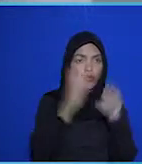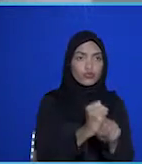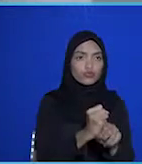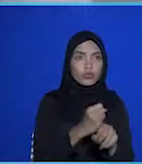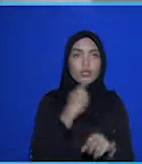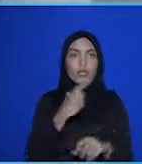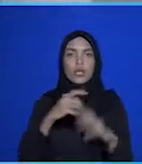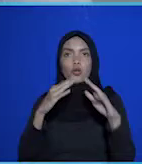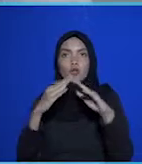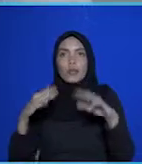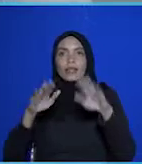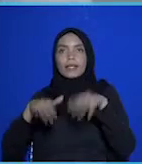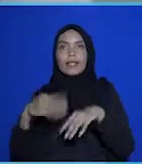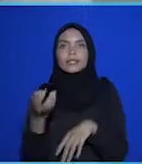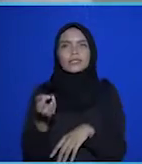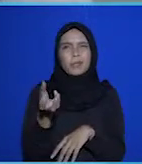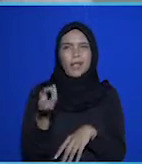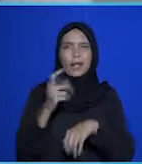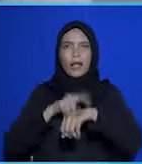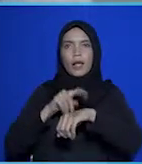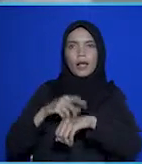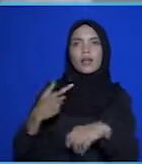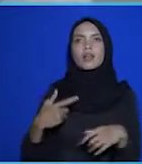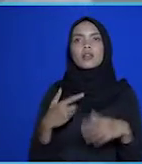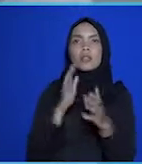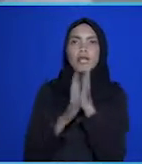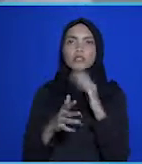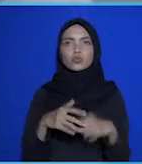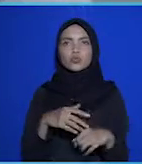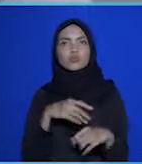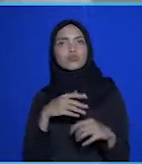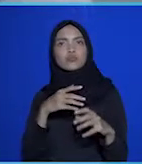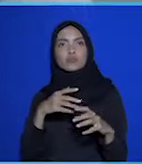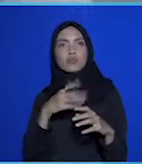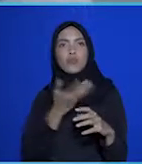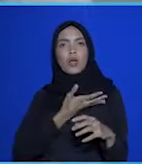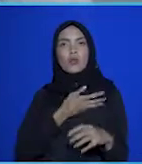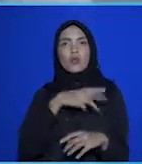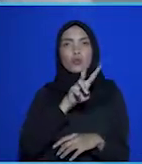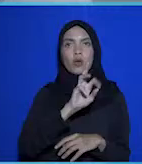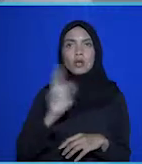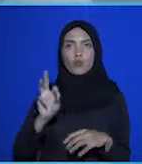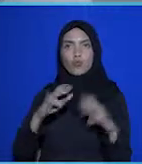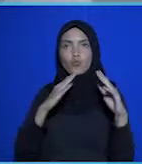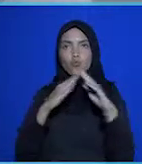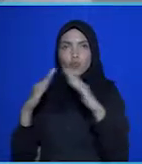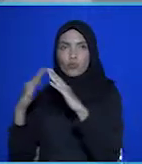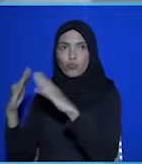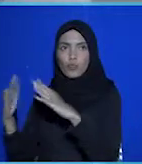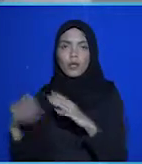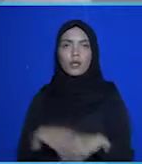rumah tinggal sementara. Dan beliau langsung mematok angka 2.000 unit yang akan dikerjakan oleh BUMN.